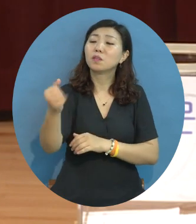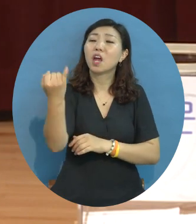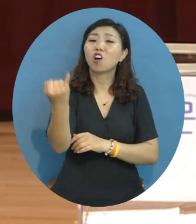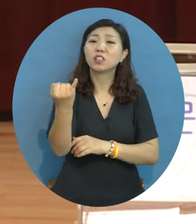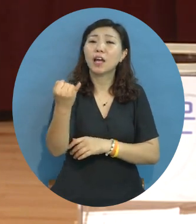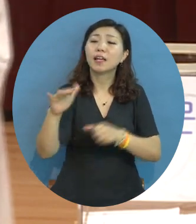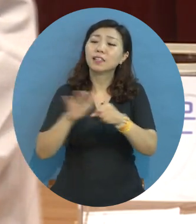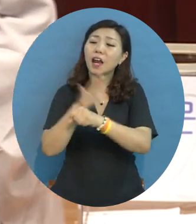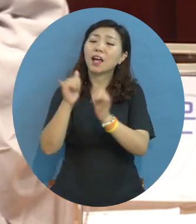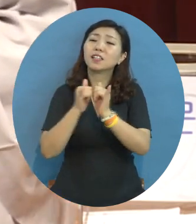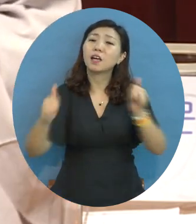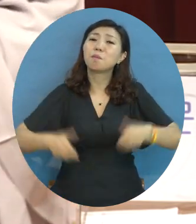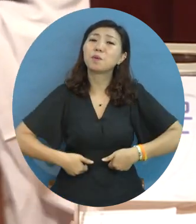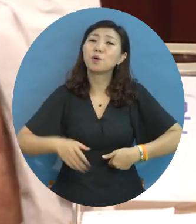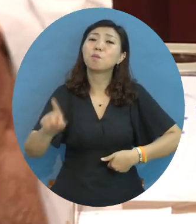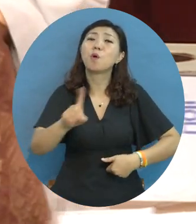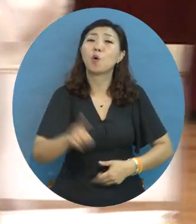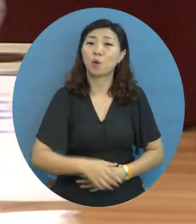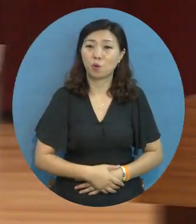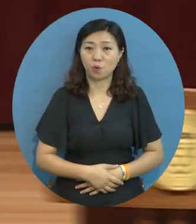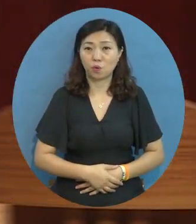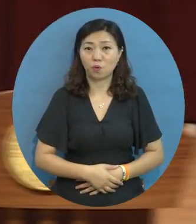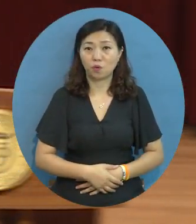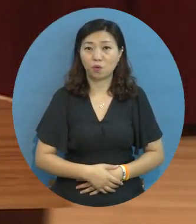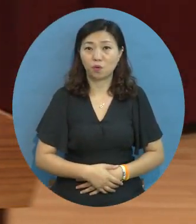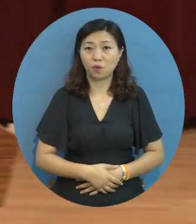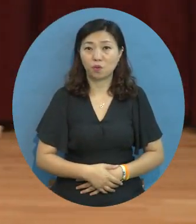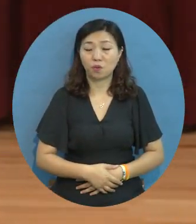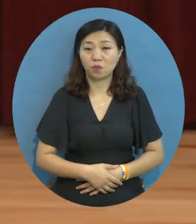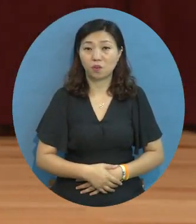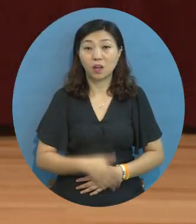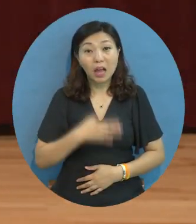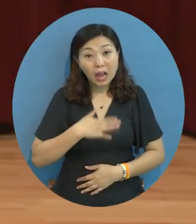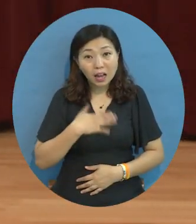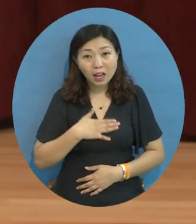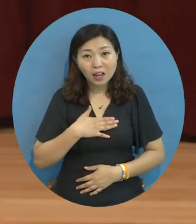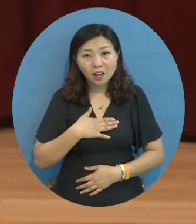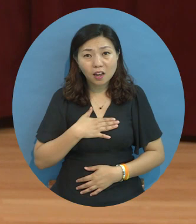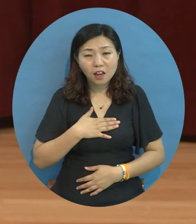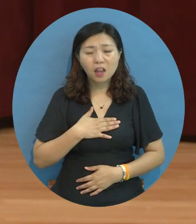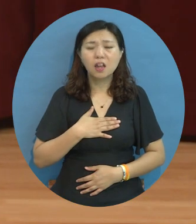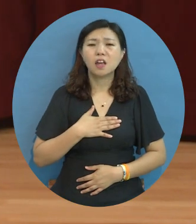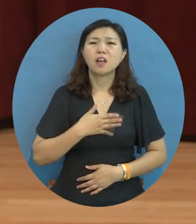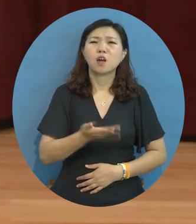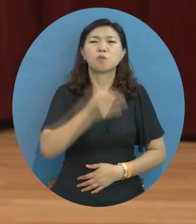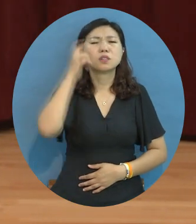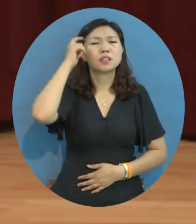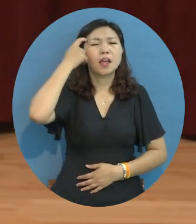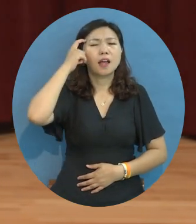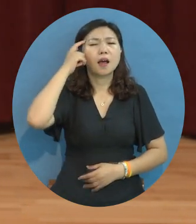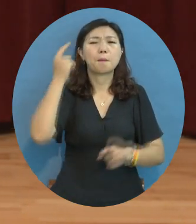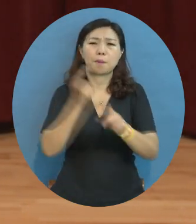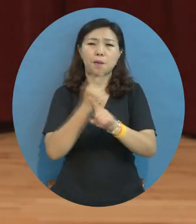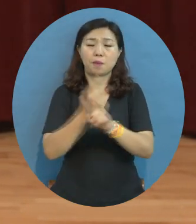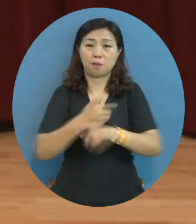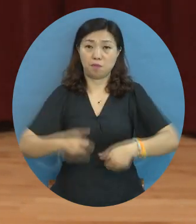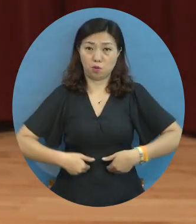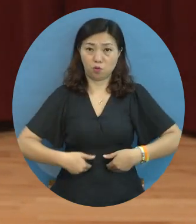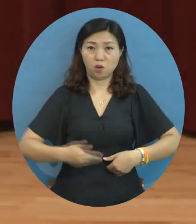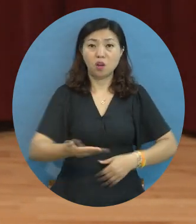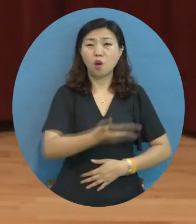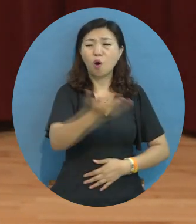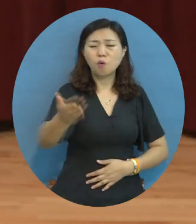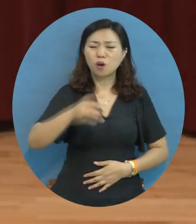그러니까 생각을 조금 바꾸셔야 돼요. 스님이 여러분께 조언을 드리고 싶은 여러분들은 부족한 게 하나도 없어요.